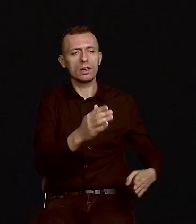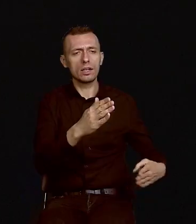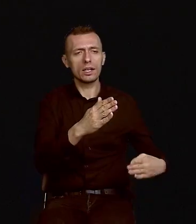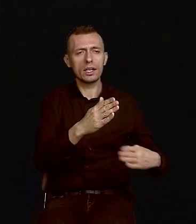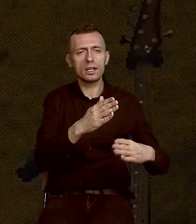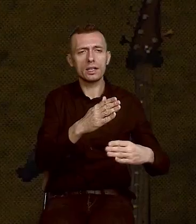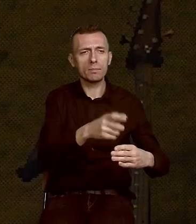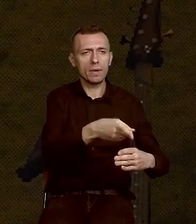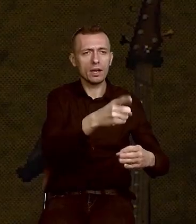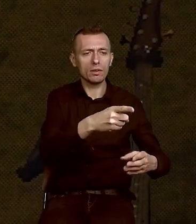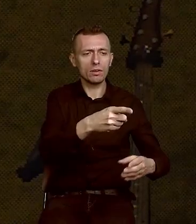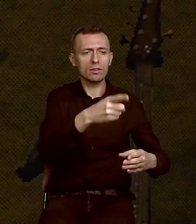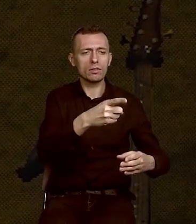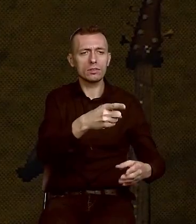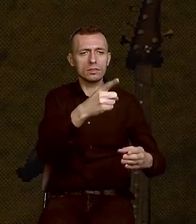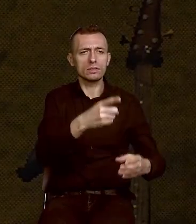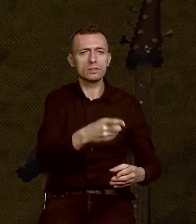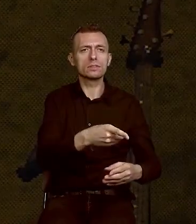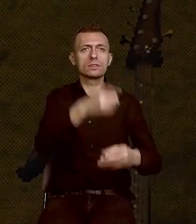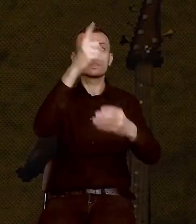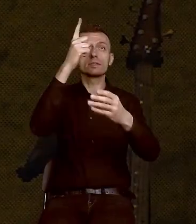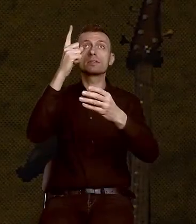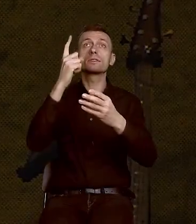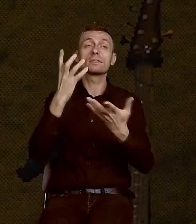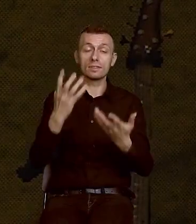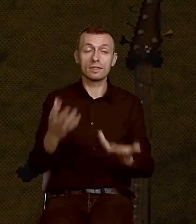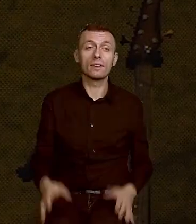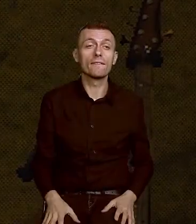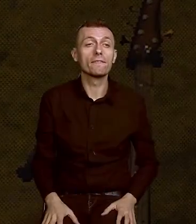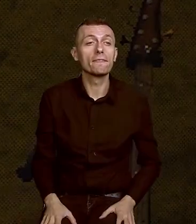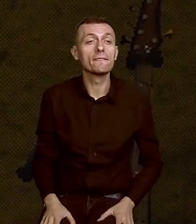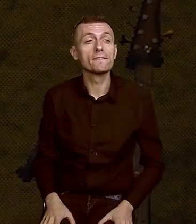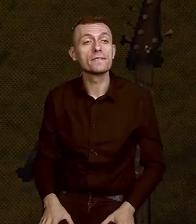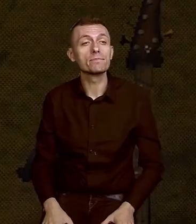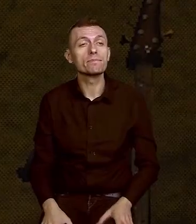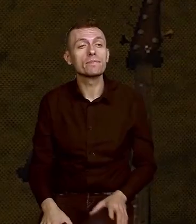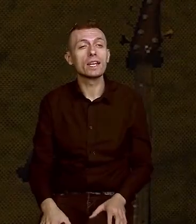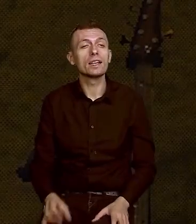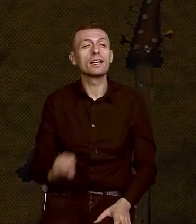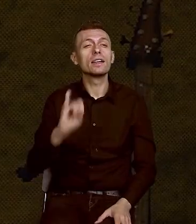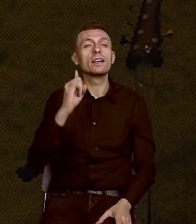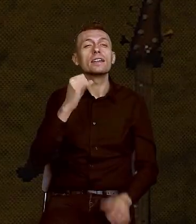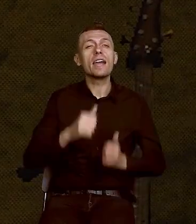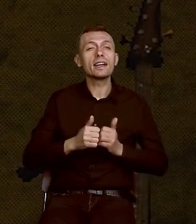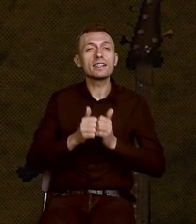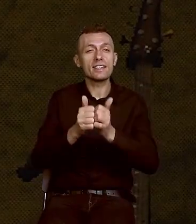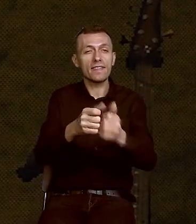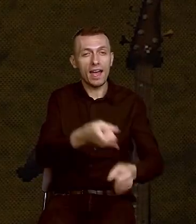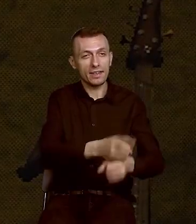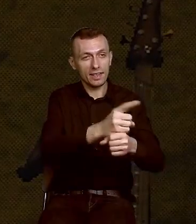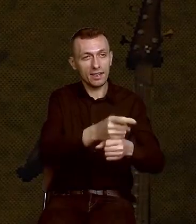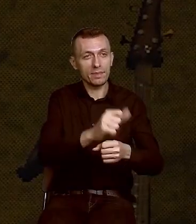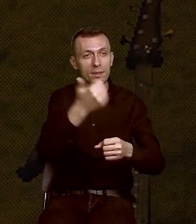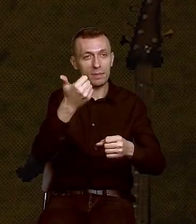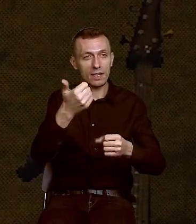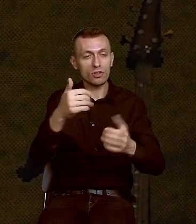Przynęta ma dwa zadania. Pierwsze, ukryć haczyk. A drugie, nadać haczykowi